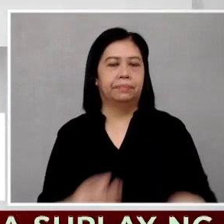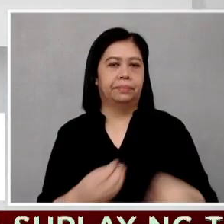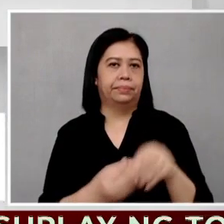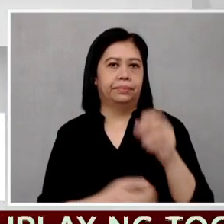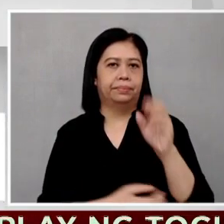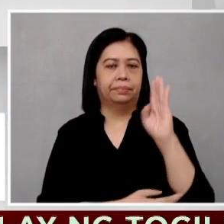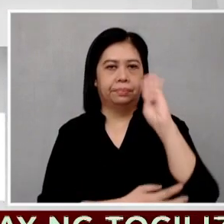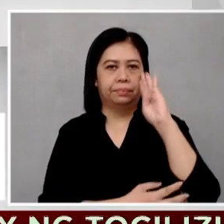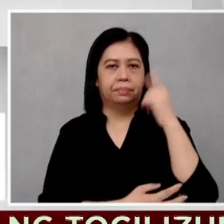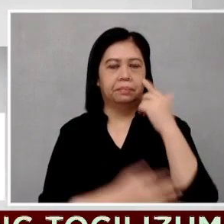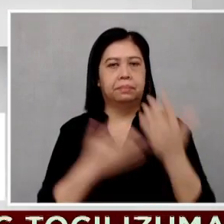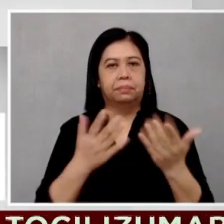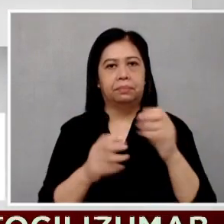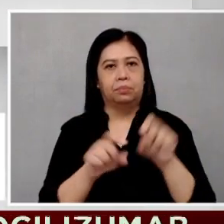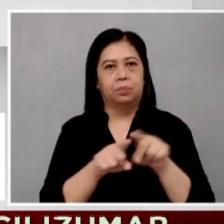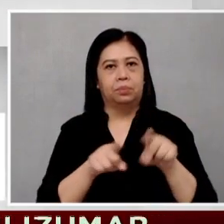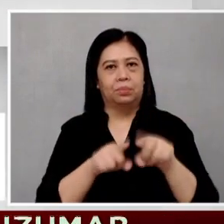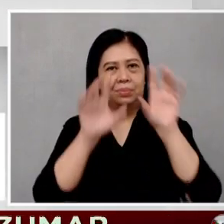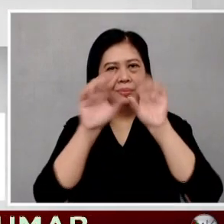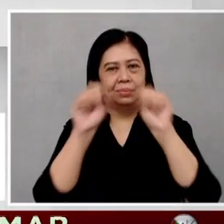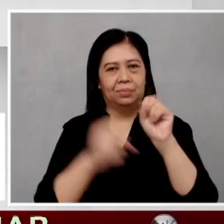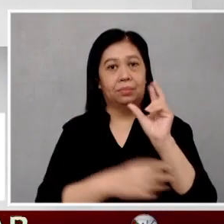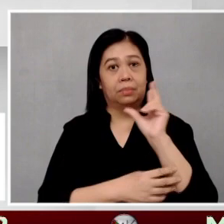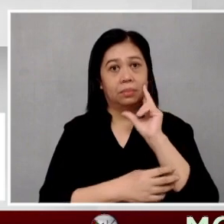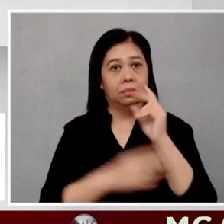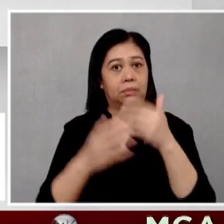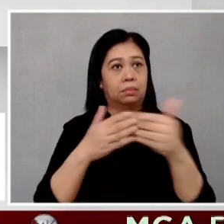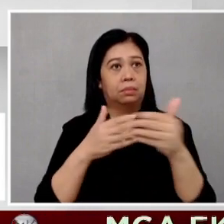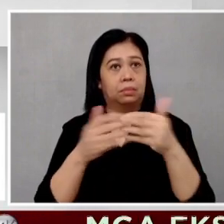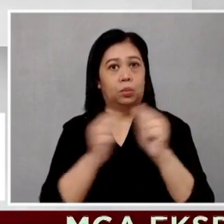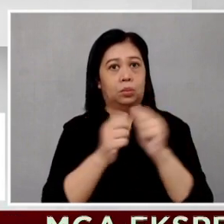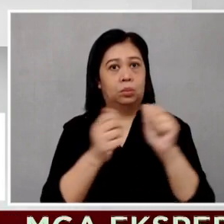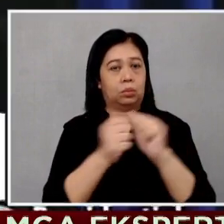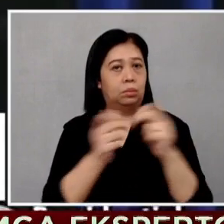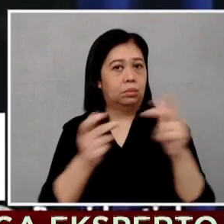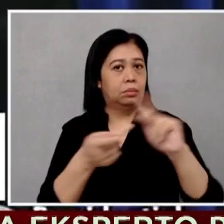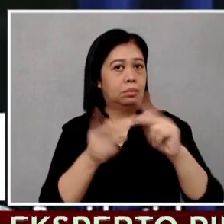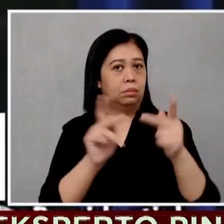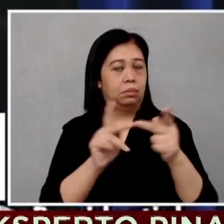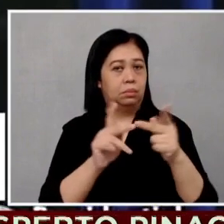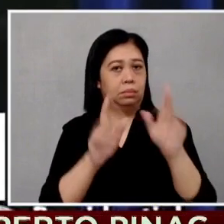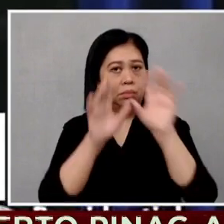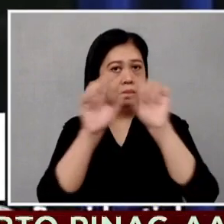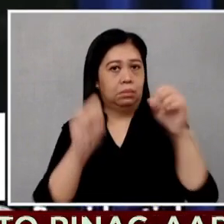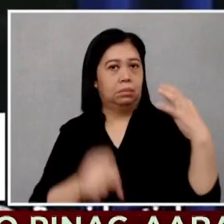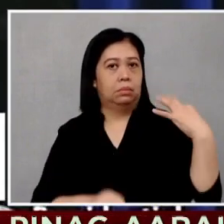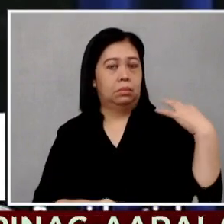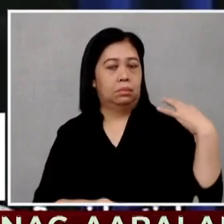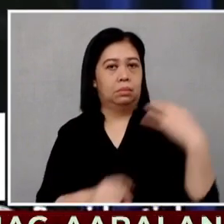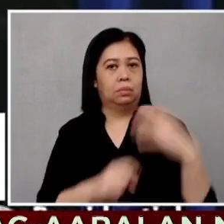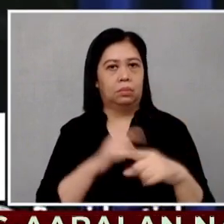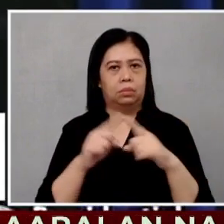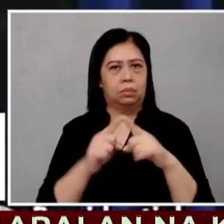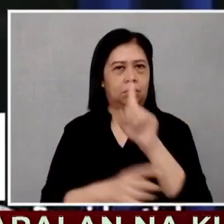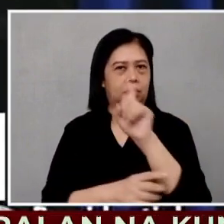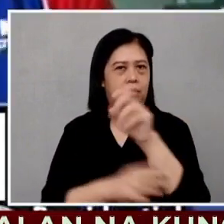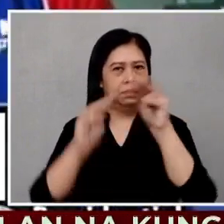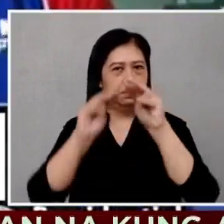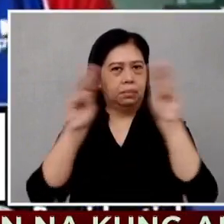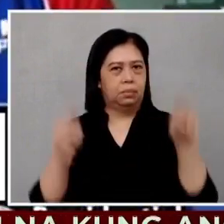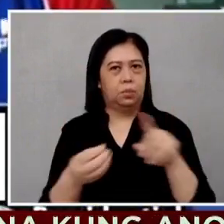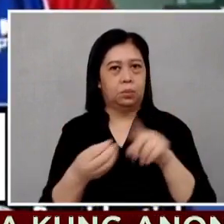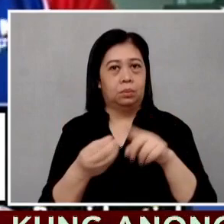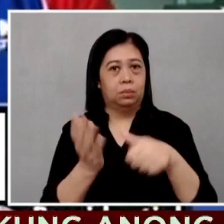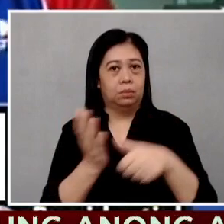posibilidad din na tumakbo si Pangulong Duterte kahit walang katandem na presidential candidate. Nang tanungin ang palasyo tungkol sa halalan,